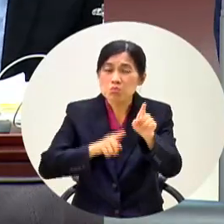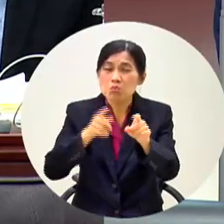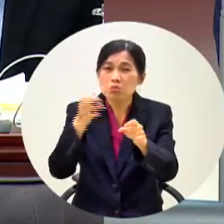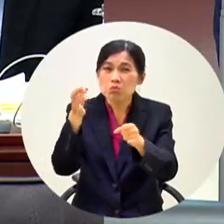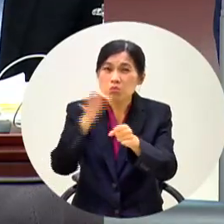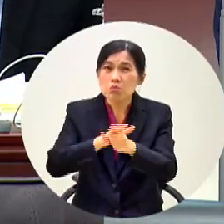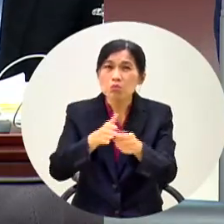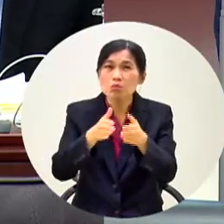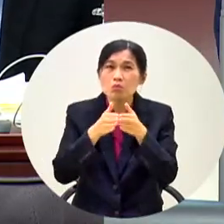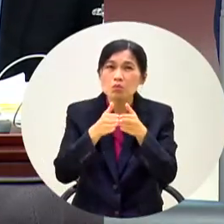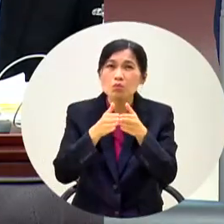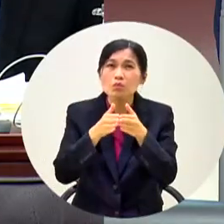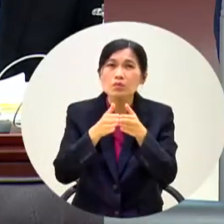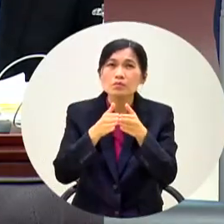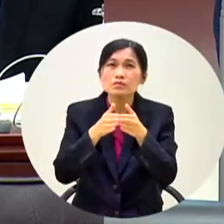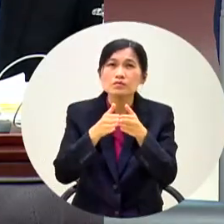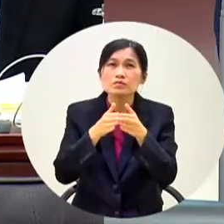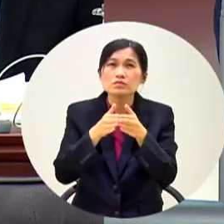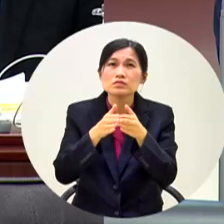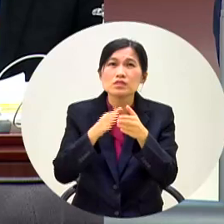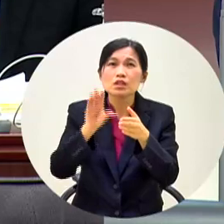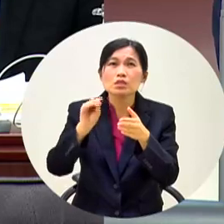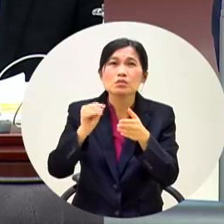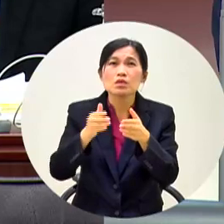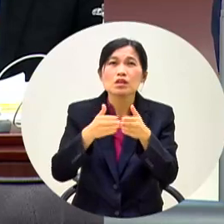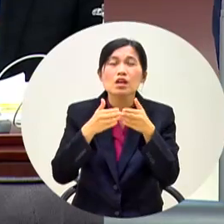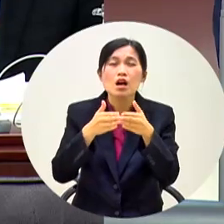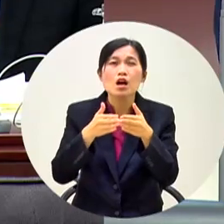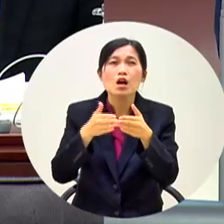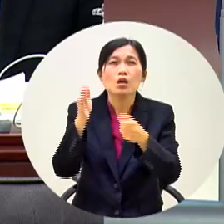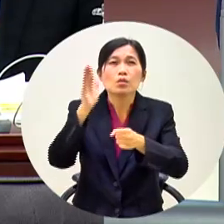建品的部分一瓶换一瓶，有要补差价吗？